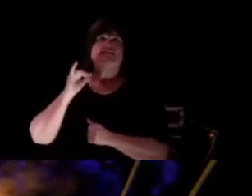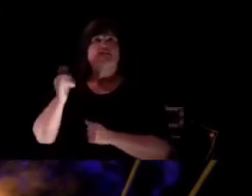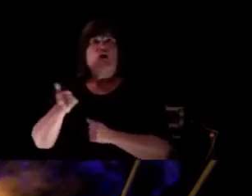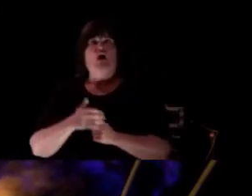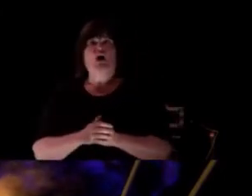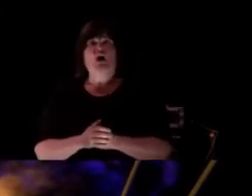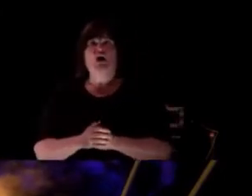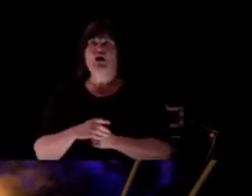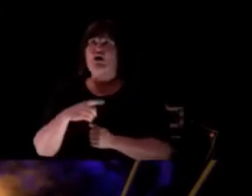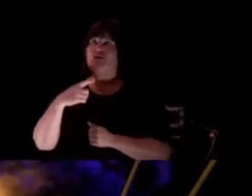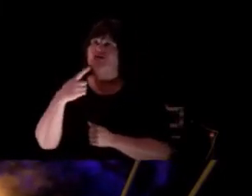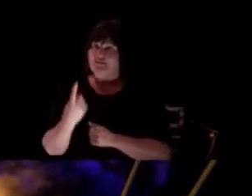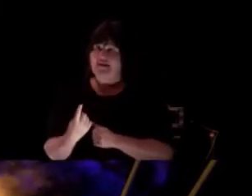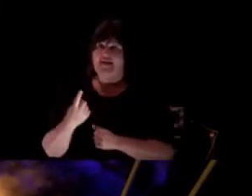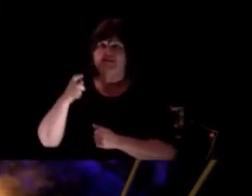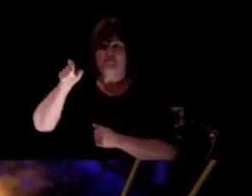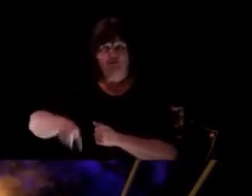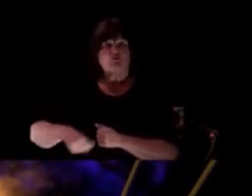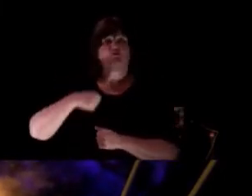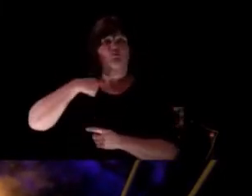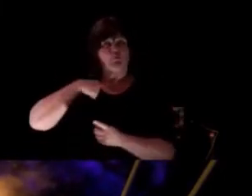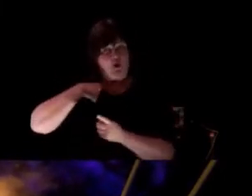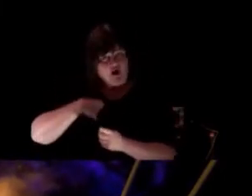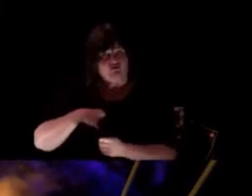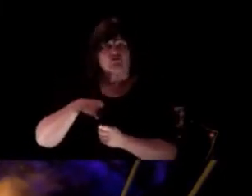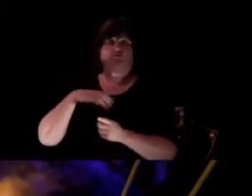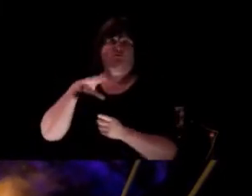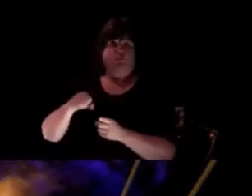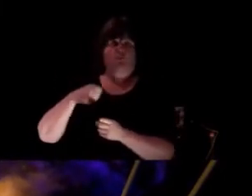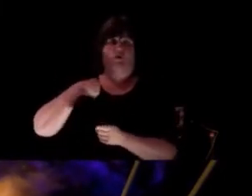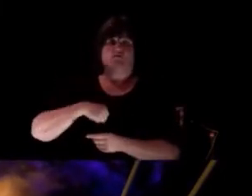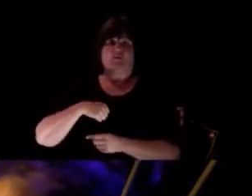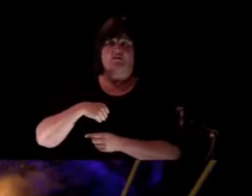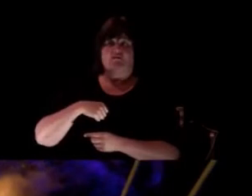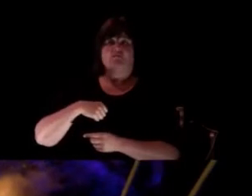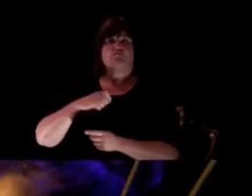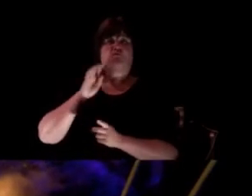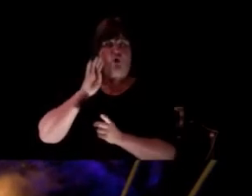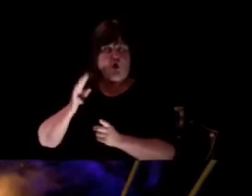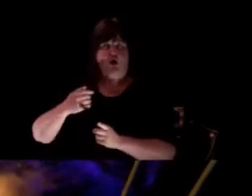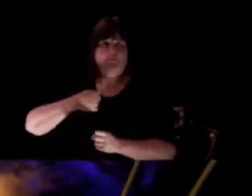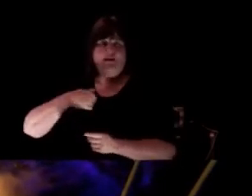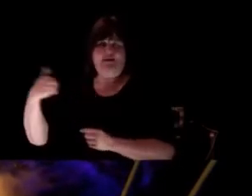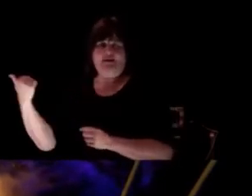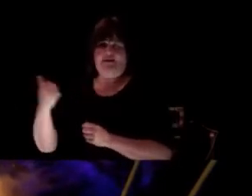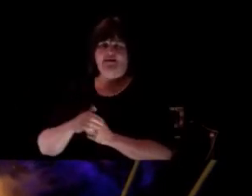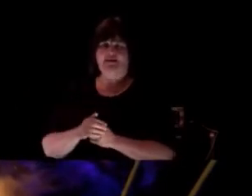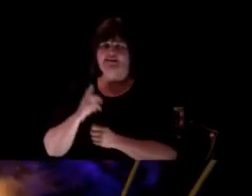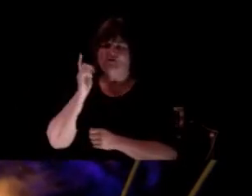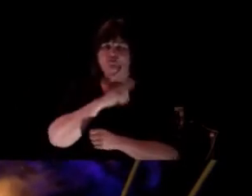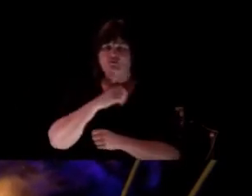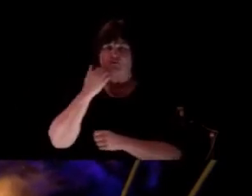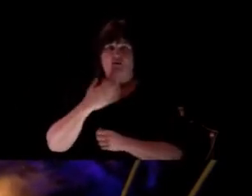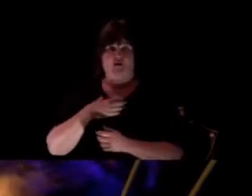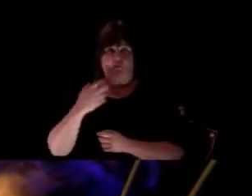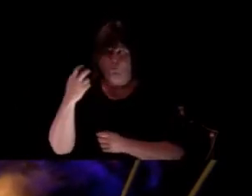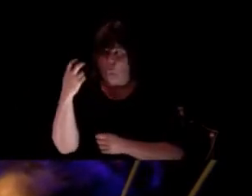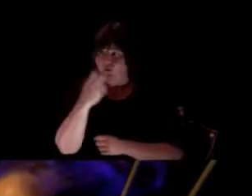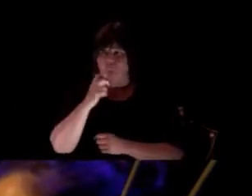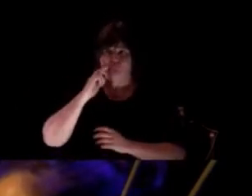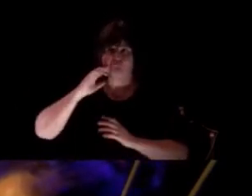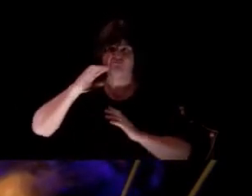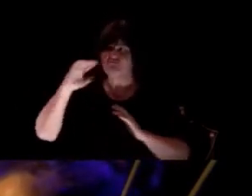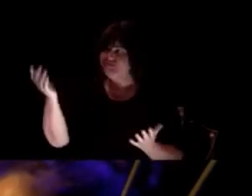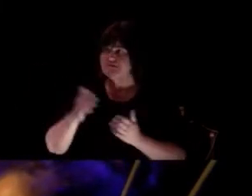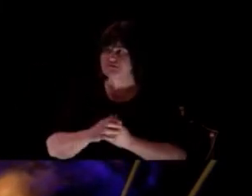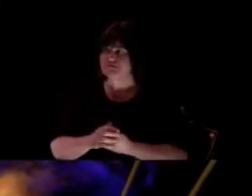når det var en person som tok ansvar for at jeg skulle bli hørt, så ble de plutselig mye mer sånn, oi, dette visste vi ikke,